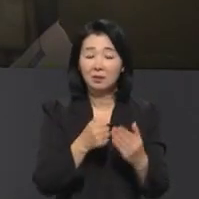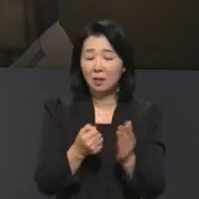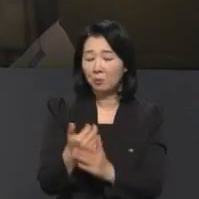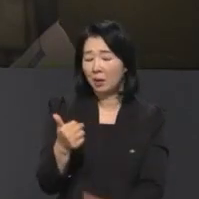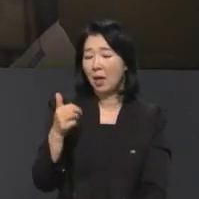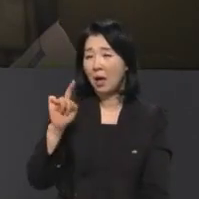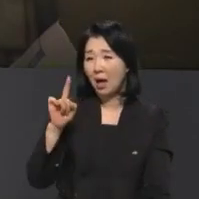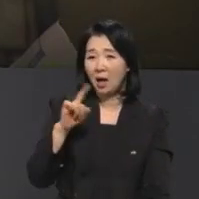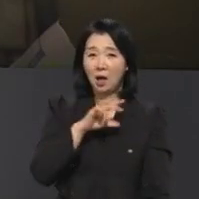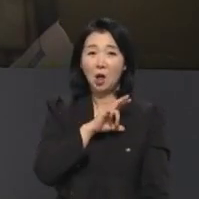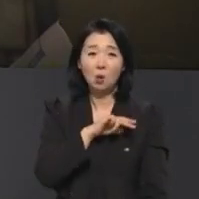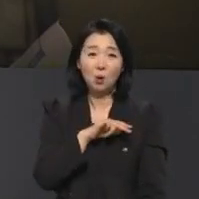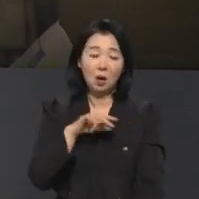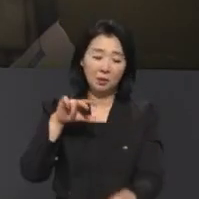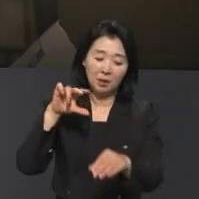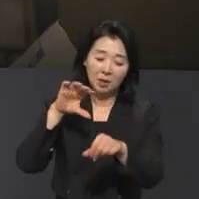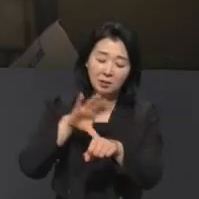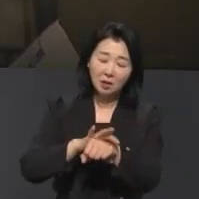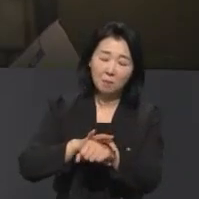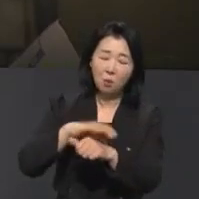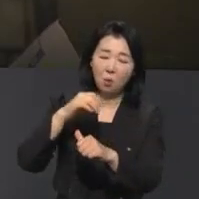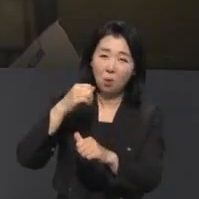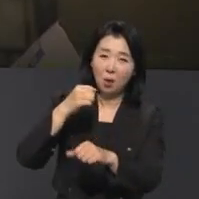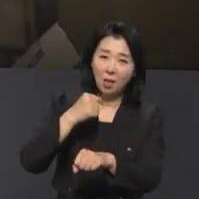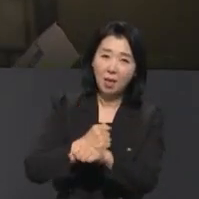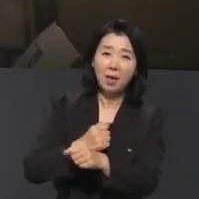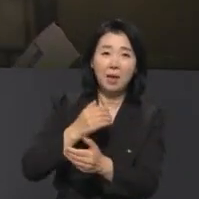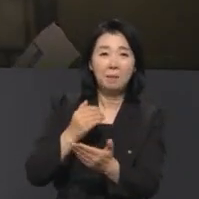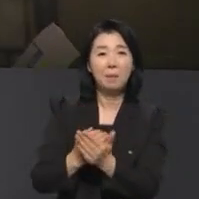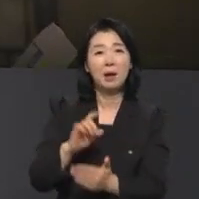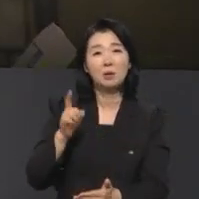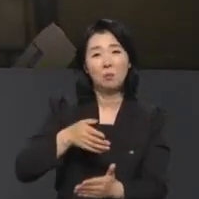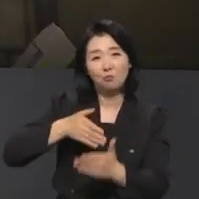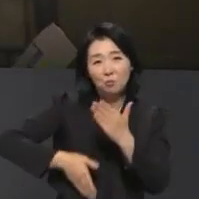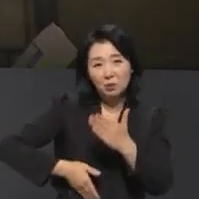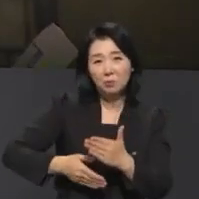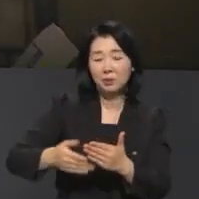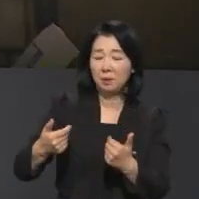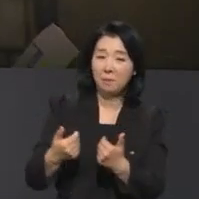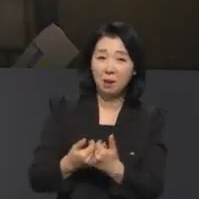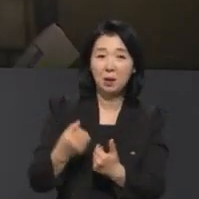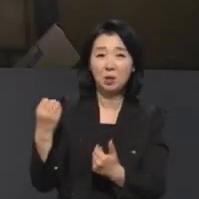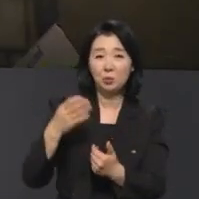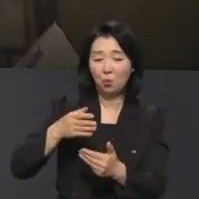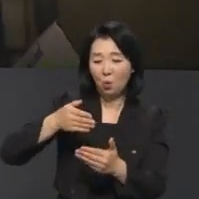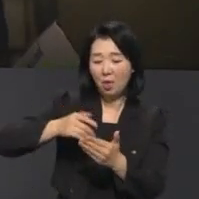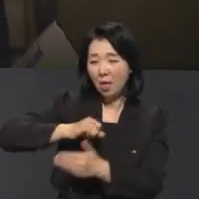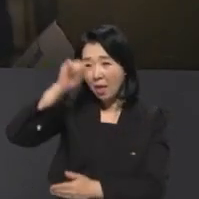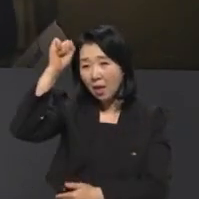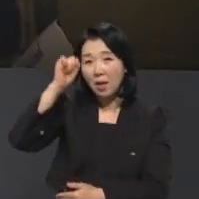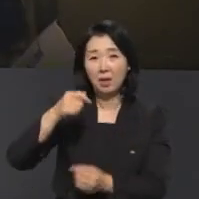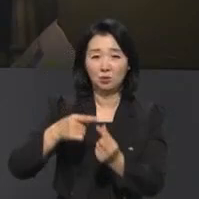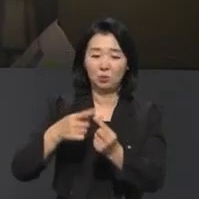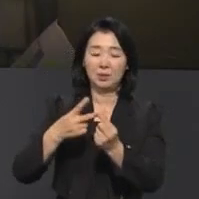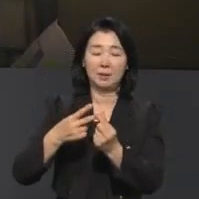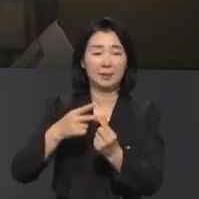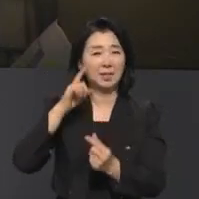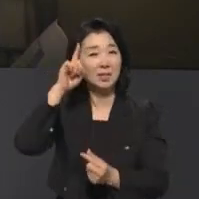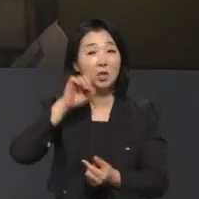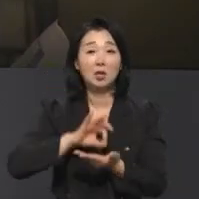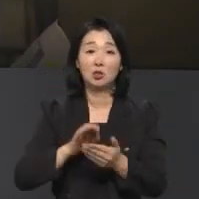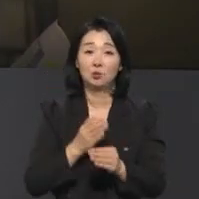쥐고 있는데요. 부결을 시키자니 불체포 특권 역풍이, 가결을 시키자니 앞선 두 차례의 전례가 신경이